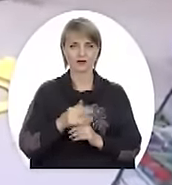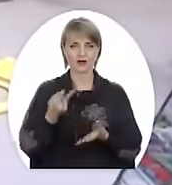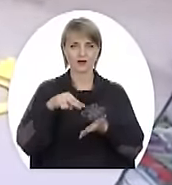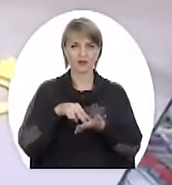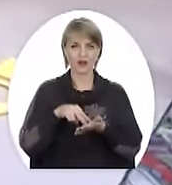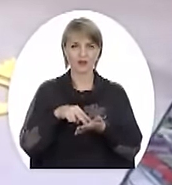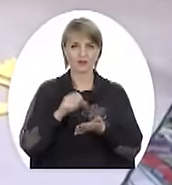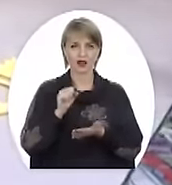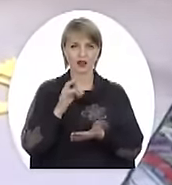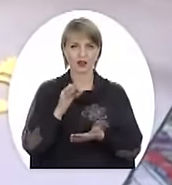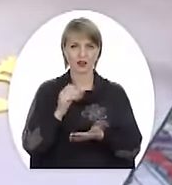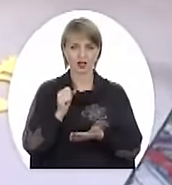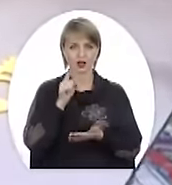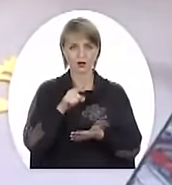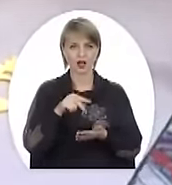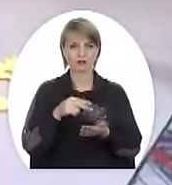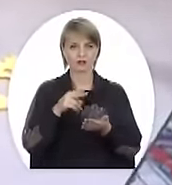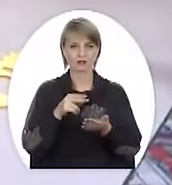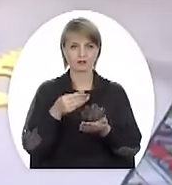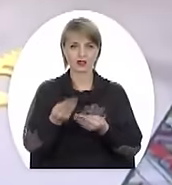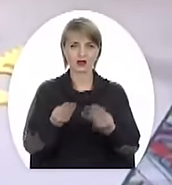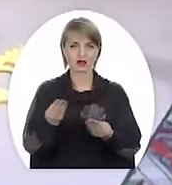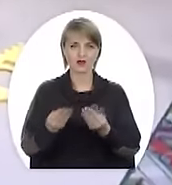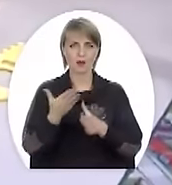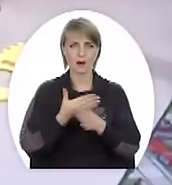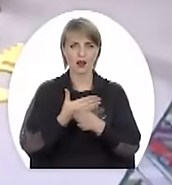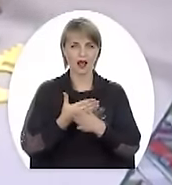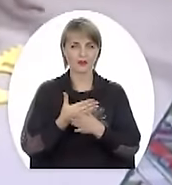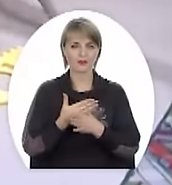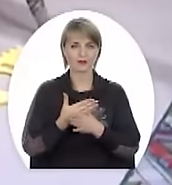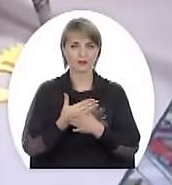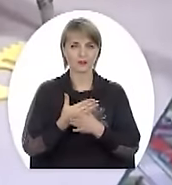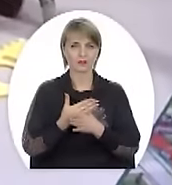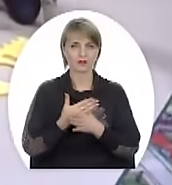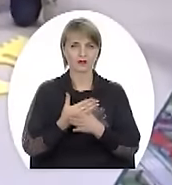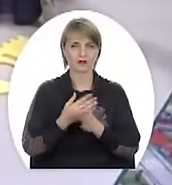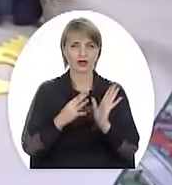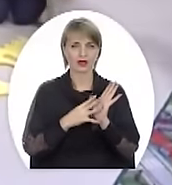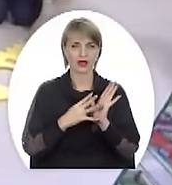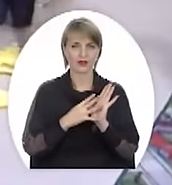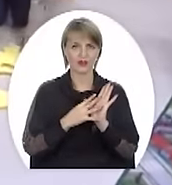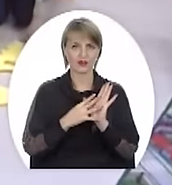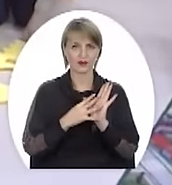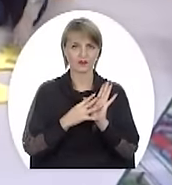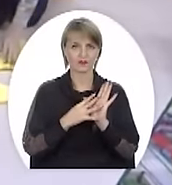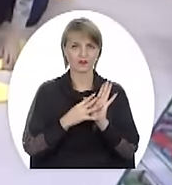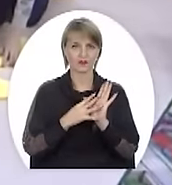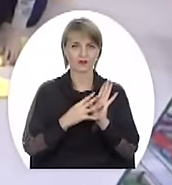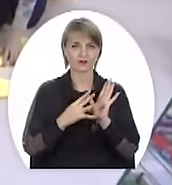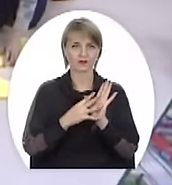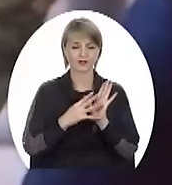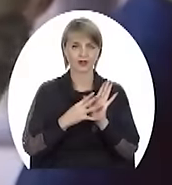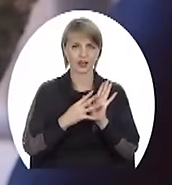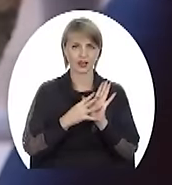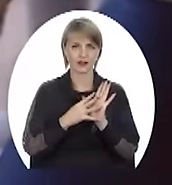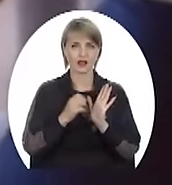молодец. Стой. Ариша, да, вон там складывай. А ты скорее складывай. Так. 9. Нет, это 9, Ариша. 9. Вот так.